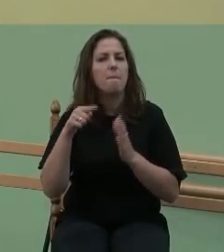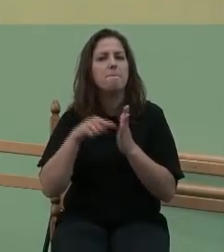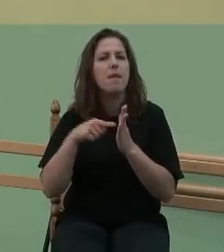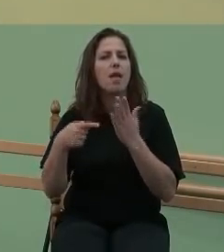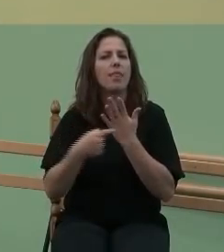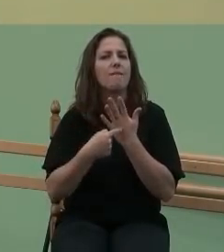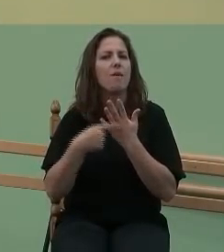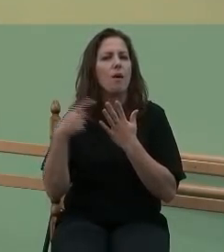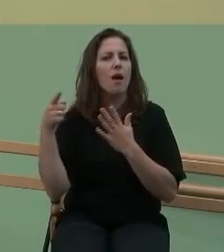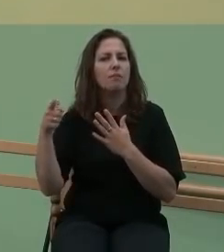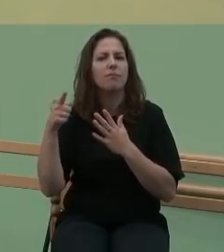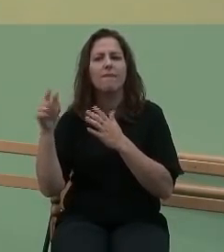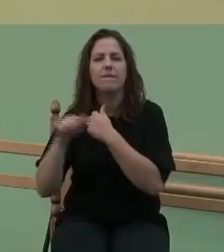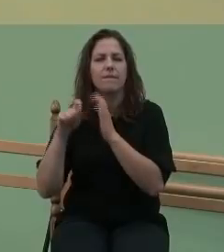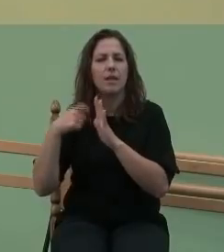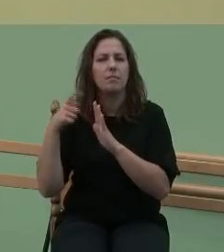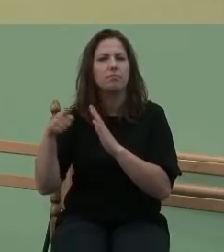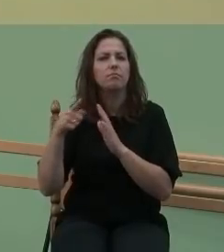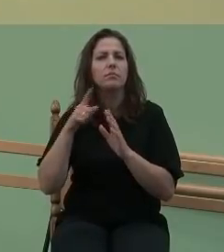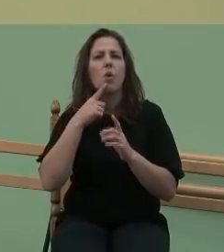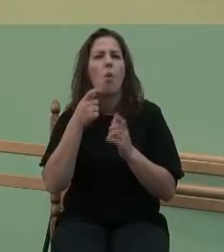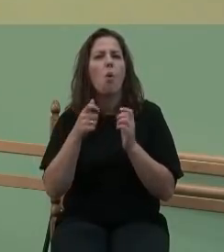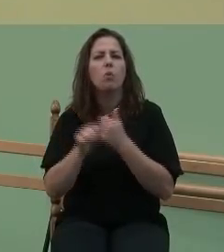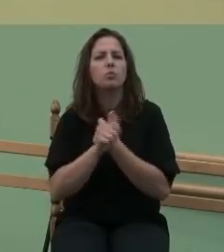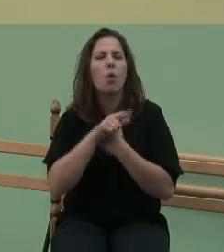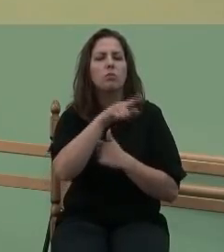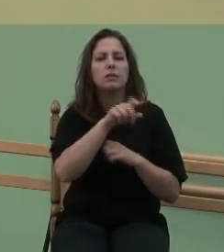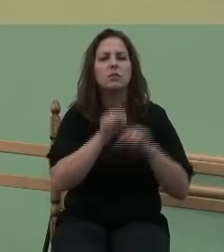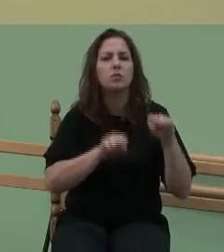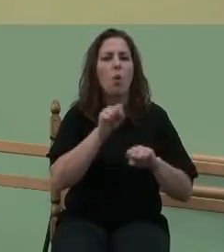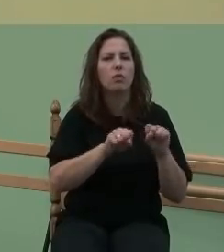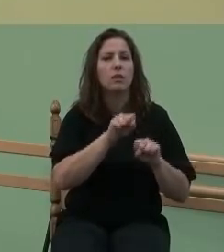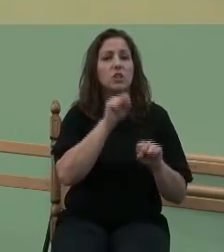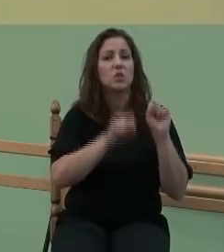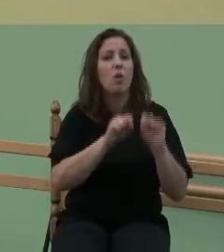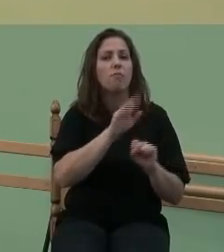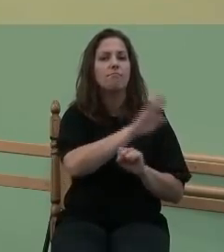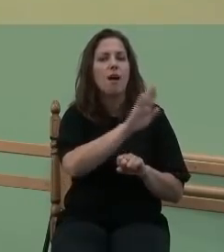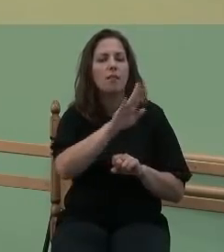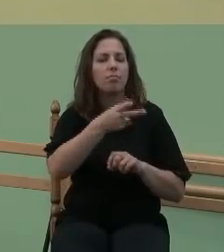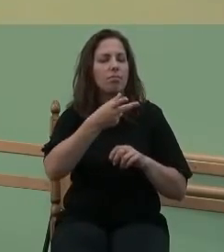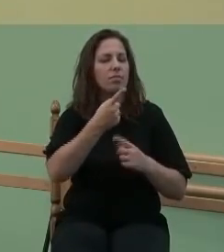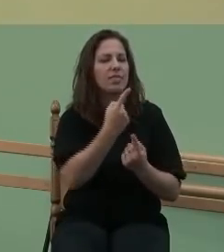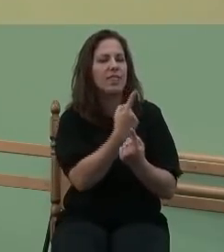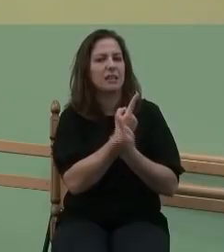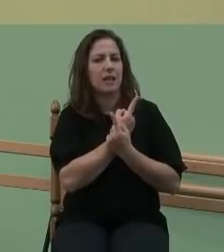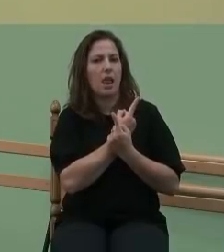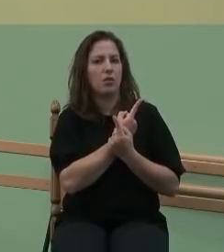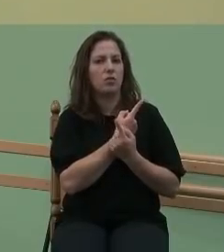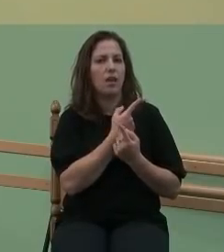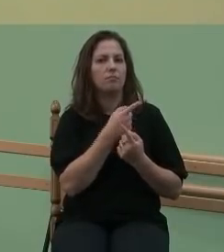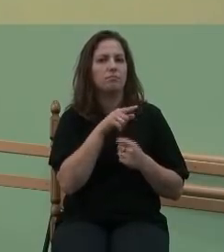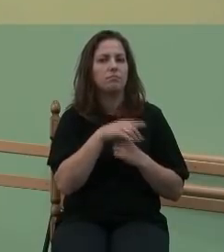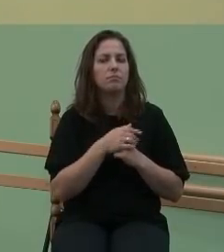metaforą tego, o co chodzi w sporze z sądami. Sądy mają być niezależne i